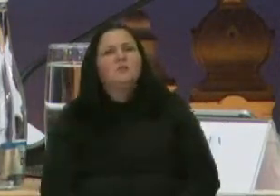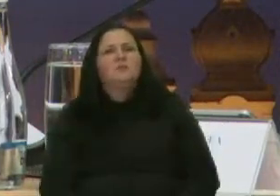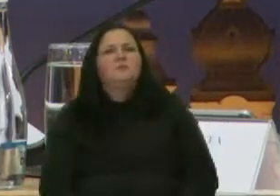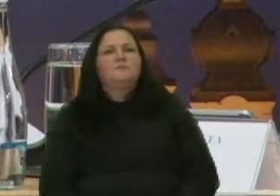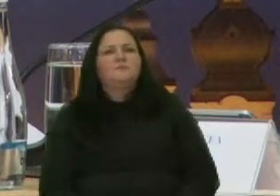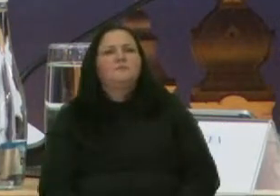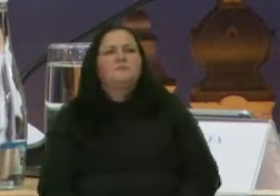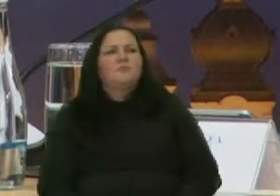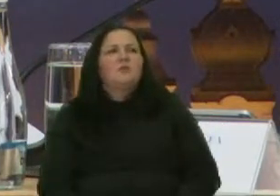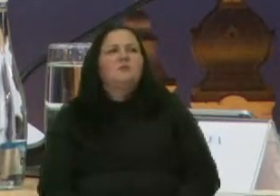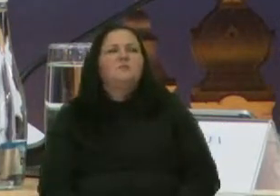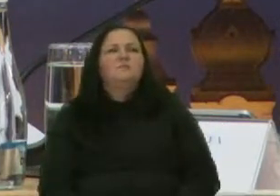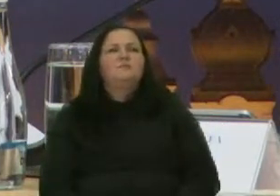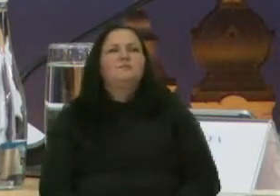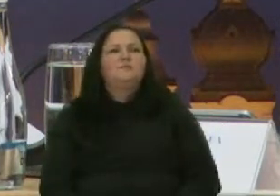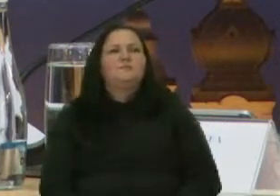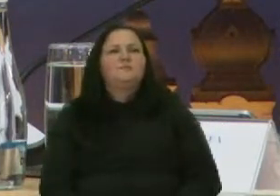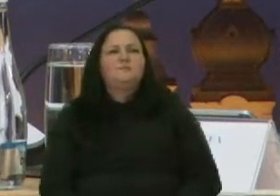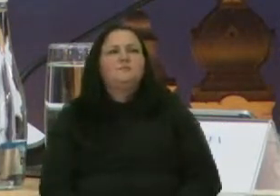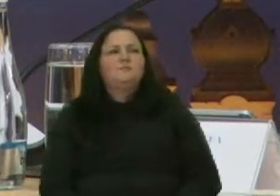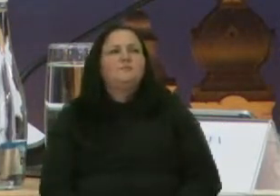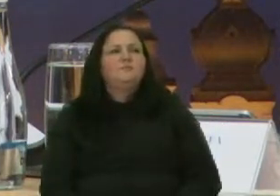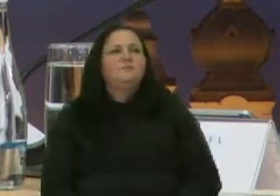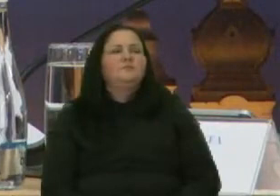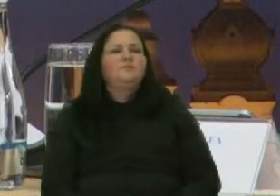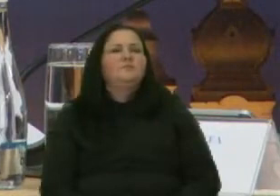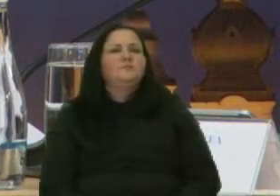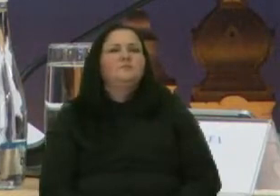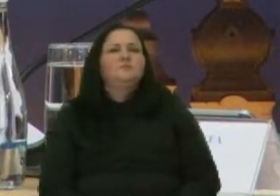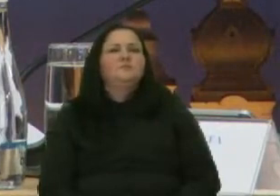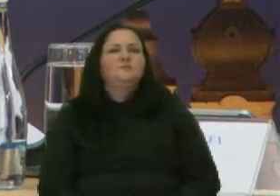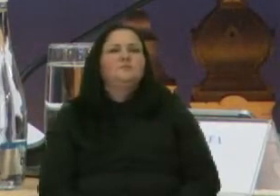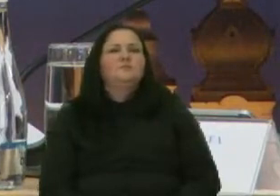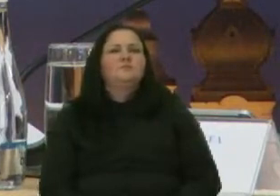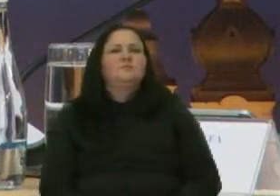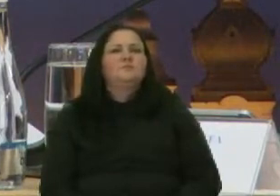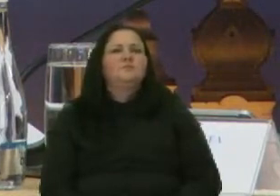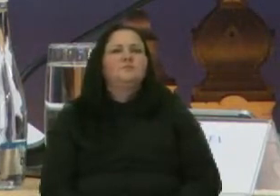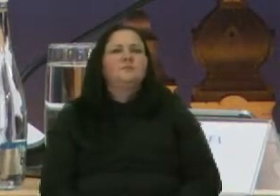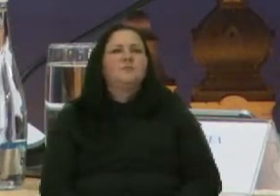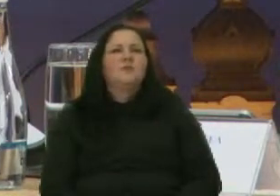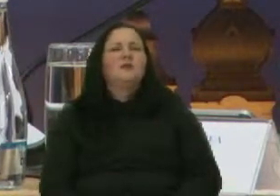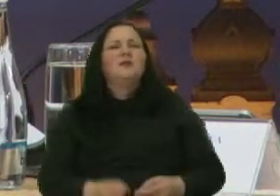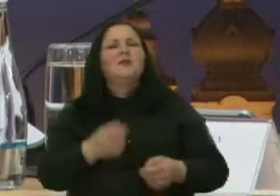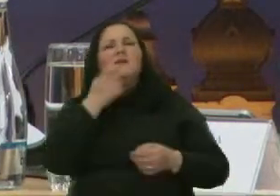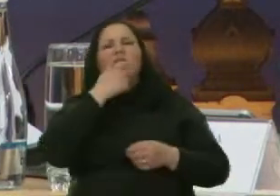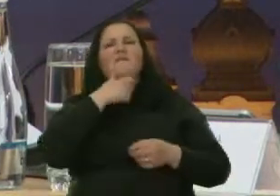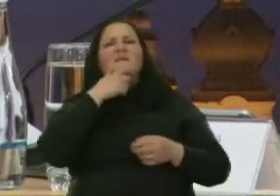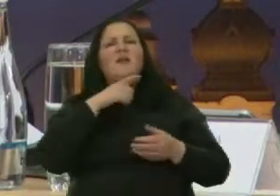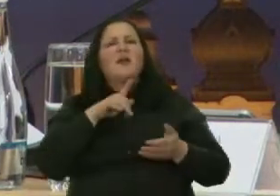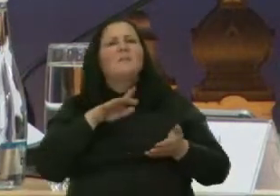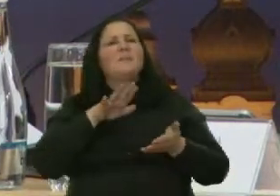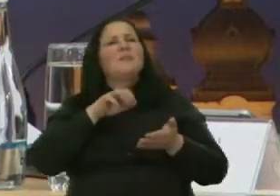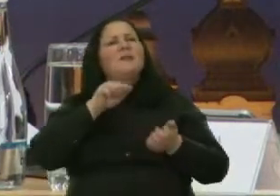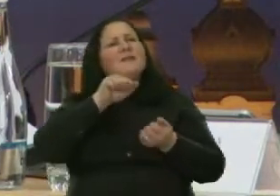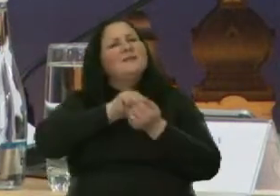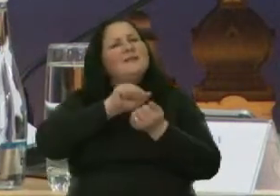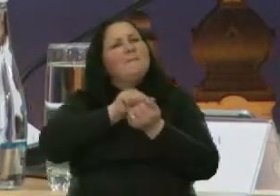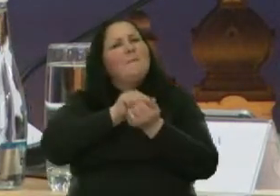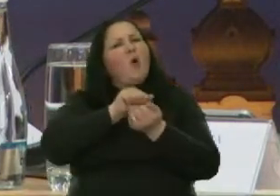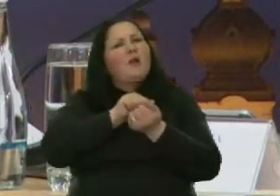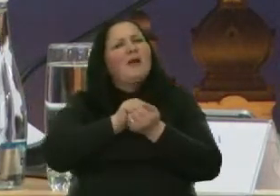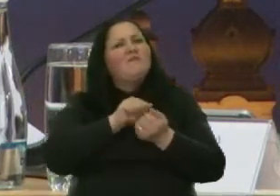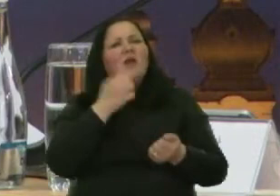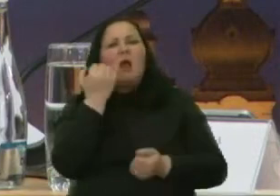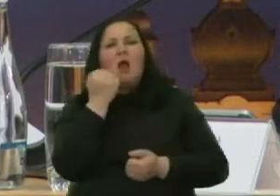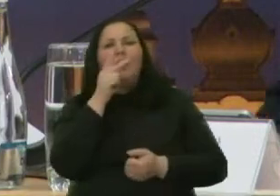în analiza noastră fosta tipografie Ardealul spațiul vizat nu este în proprietatea noastră